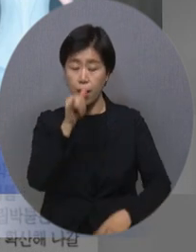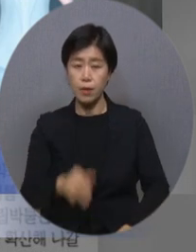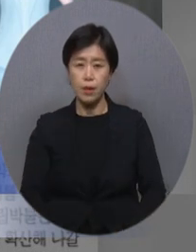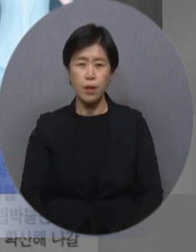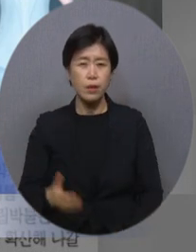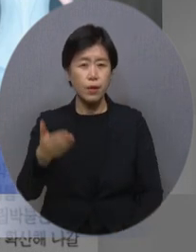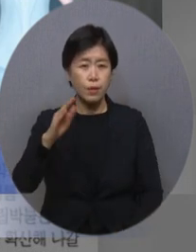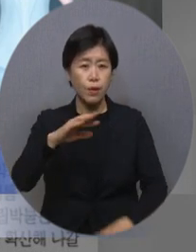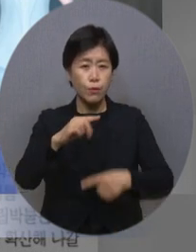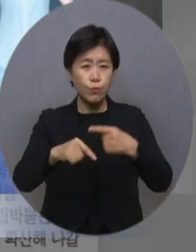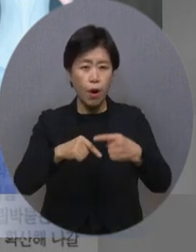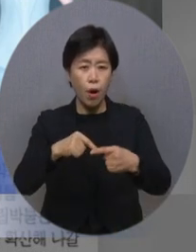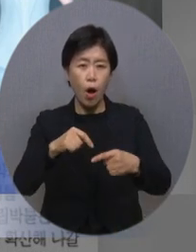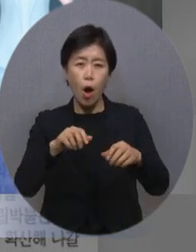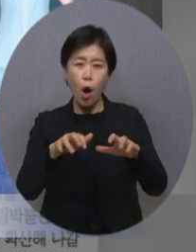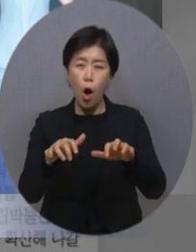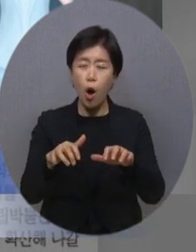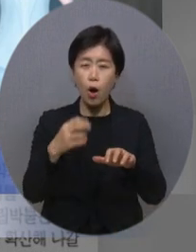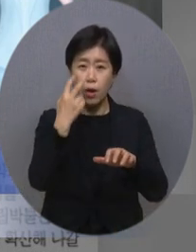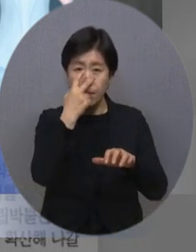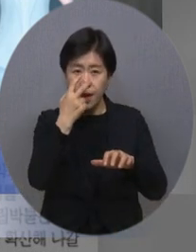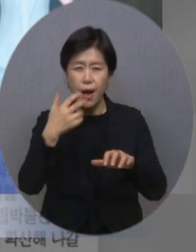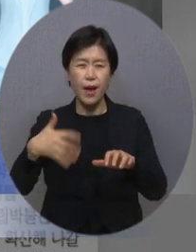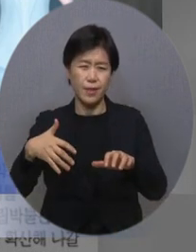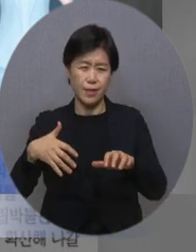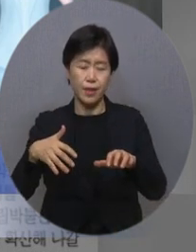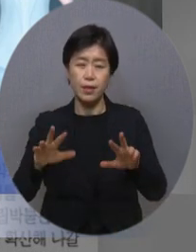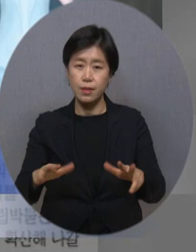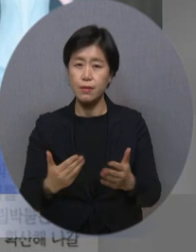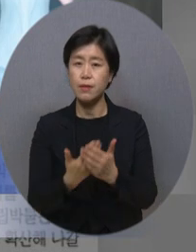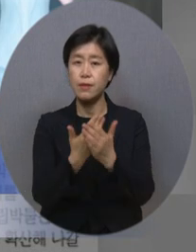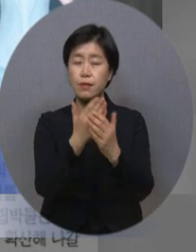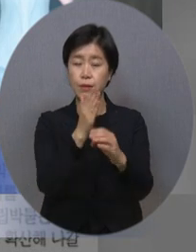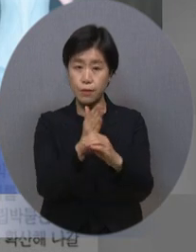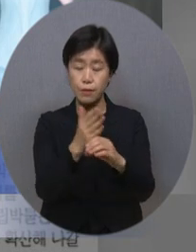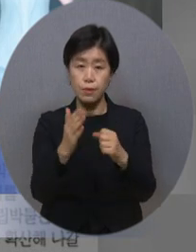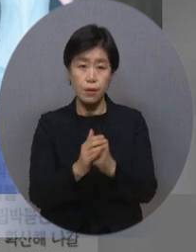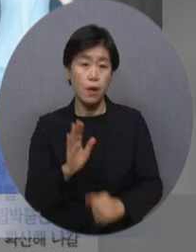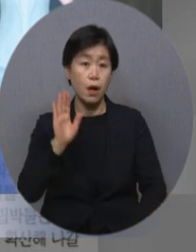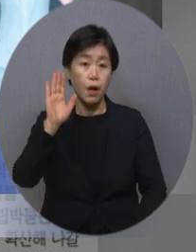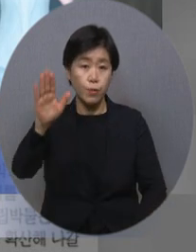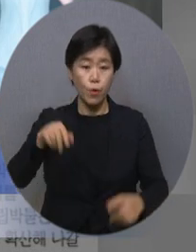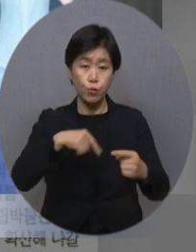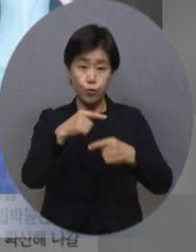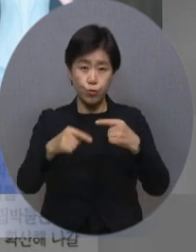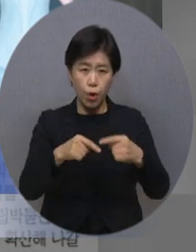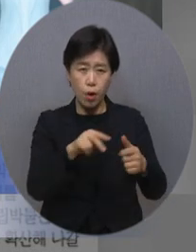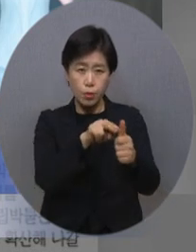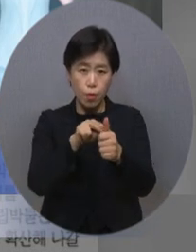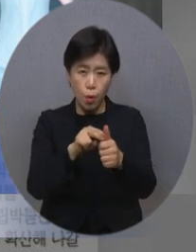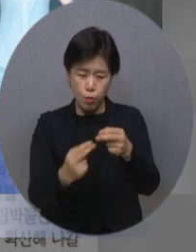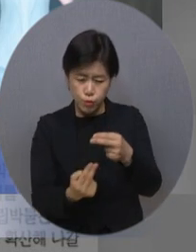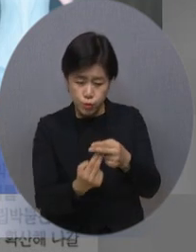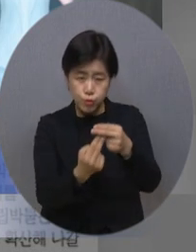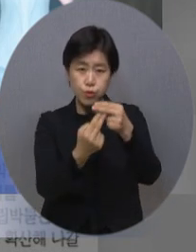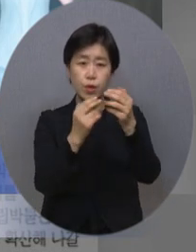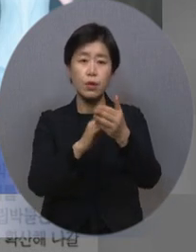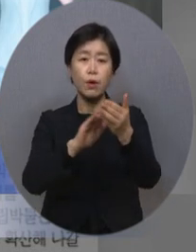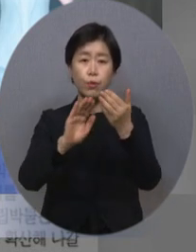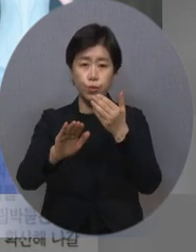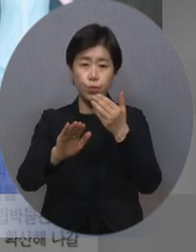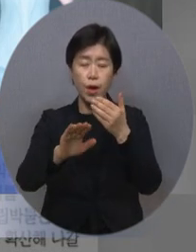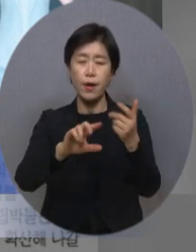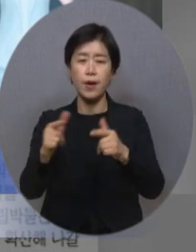다만이 수업 검색 서비스는 아직 개발 단계로 향후 대량의 수호 학습 데이터 구축 등 지속적인